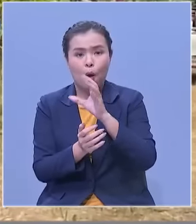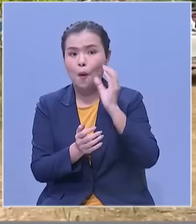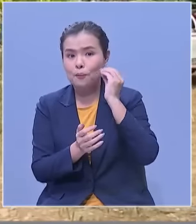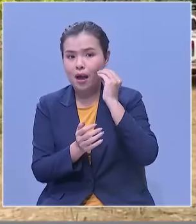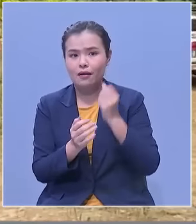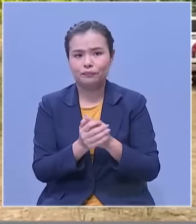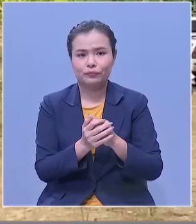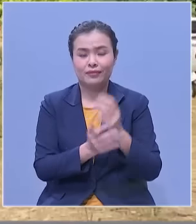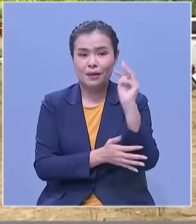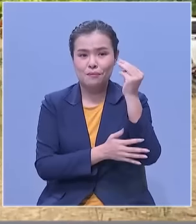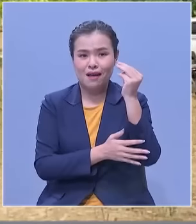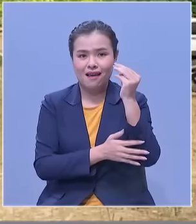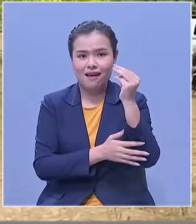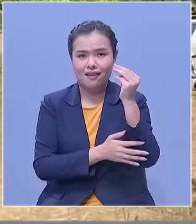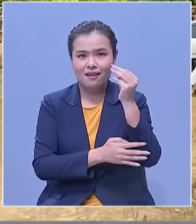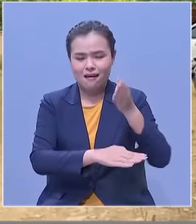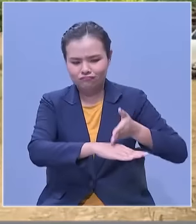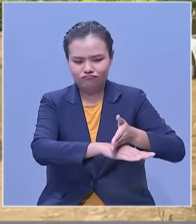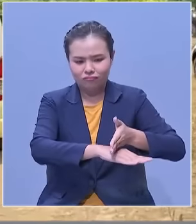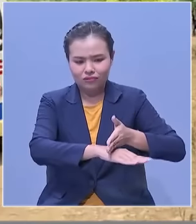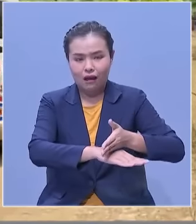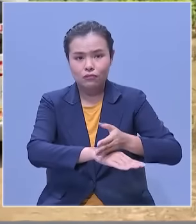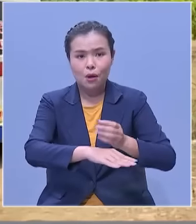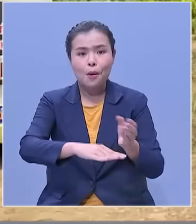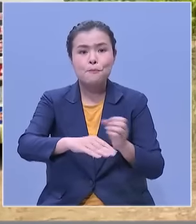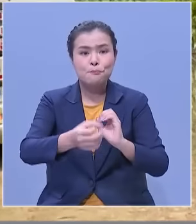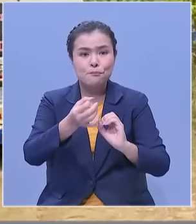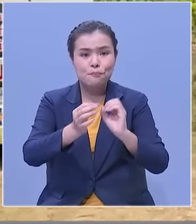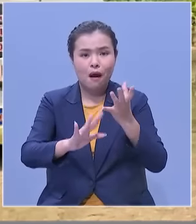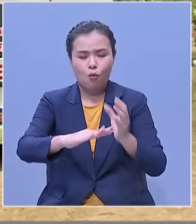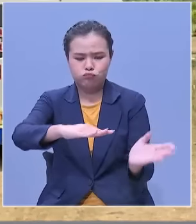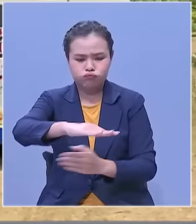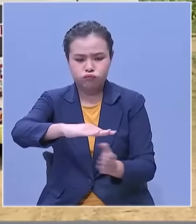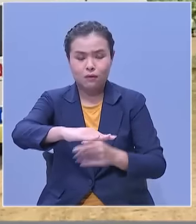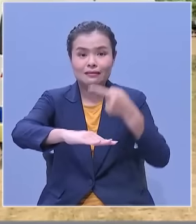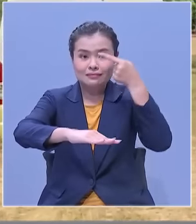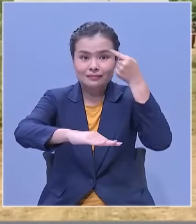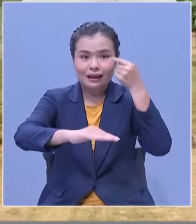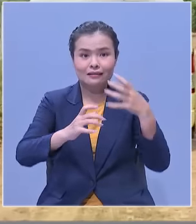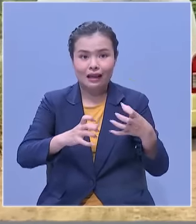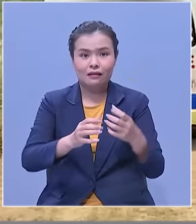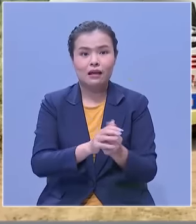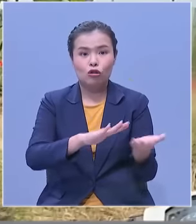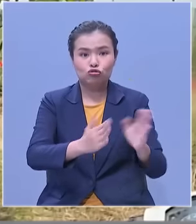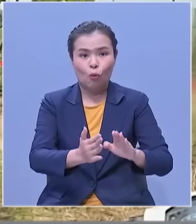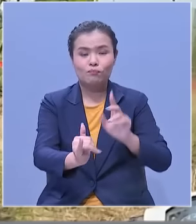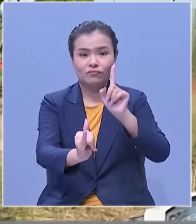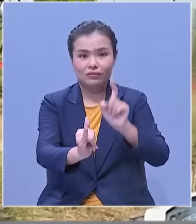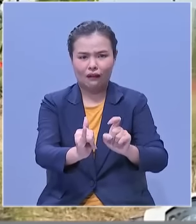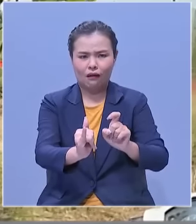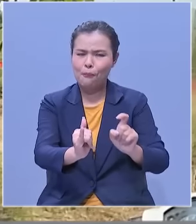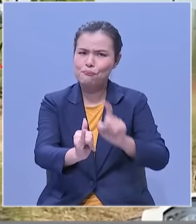ไปตัดไม้มาเผาถ่านเพื่อไปขายแต่หายไปเลยแล้วสุดท้ายไปพบว่าเป็นศพถูกยิงเสียชีวิต